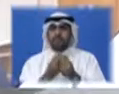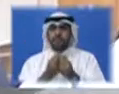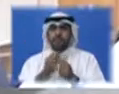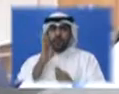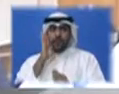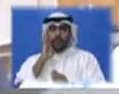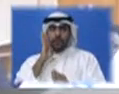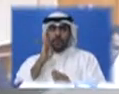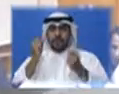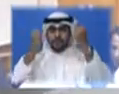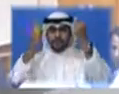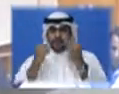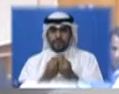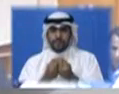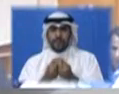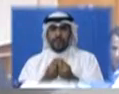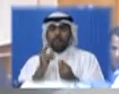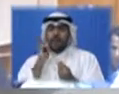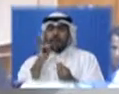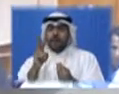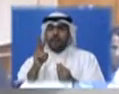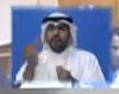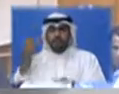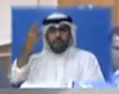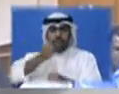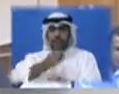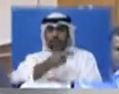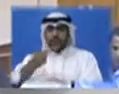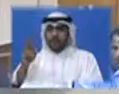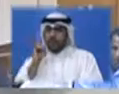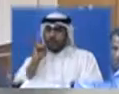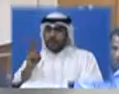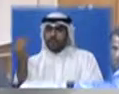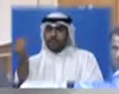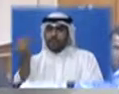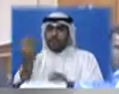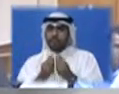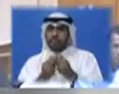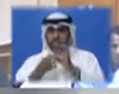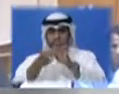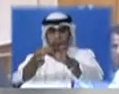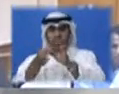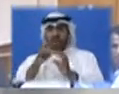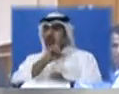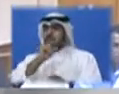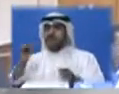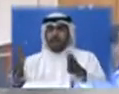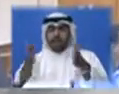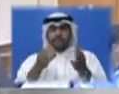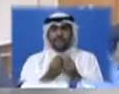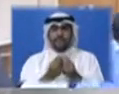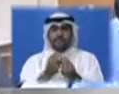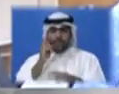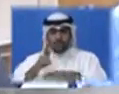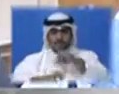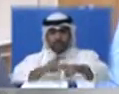والتدريب، بالإضافة إلى مشاريع أخرى ممكن تطلع لنا في المستقبل راح تتضمنها الاتفاقية. والبحوث طبعا